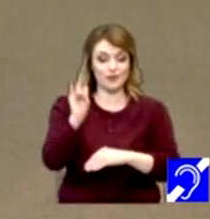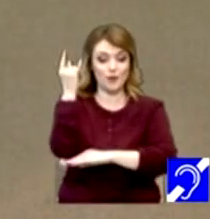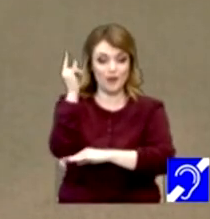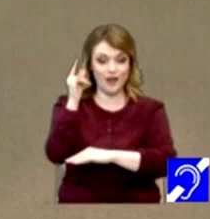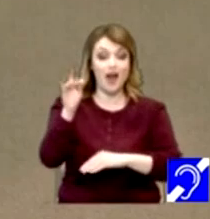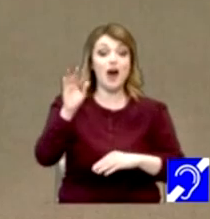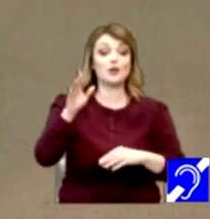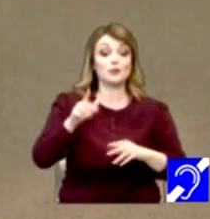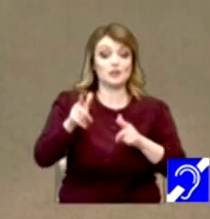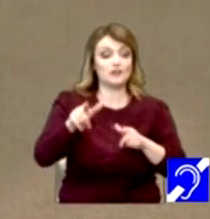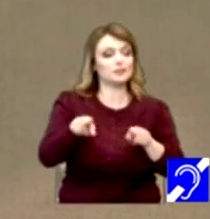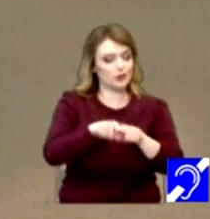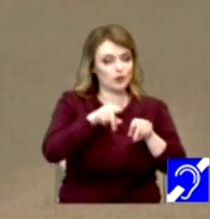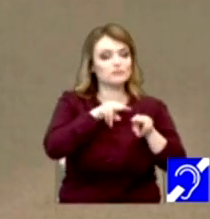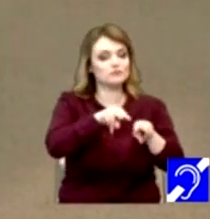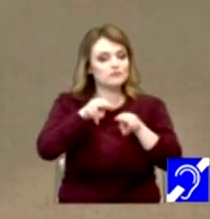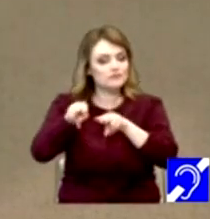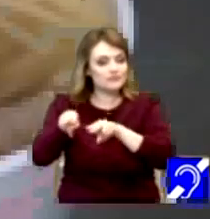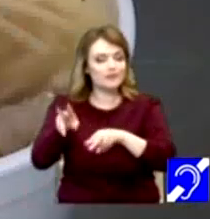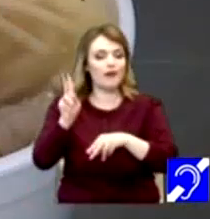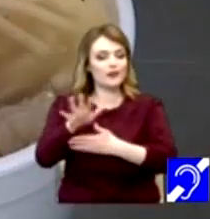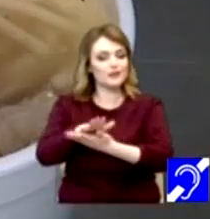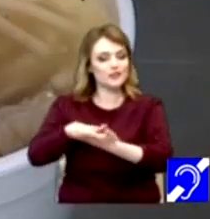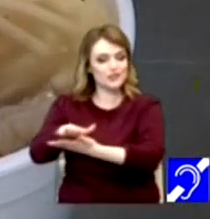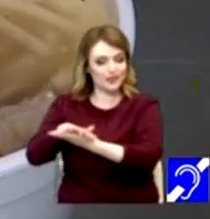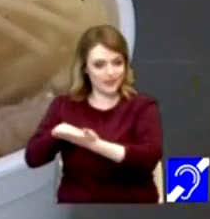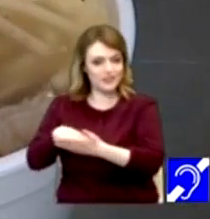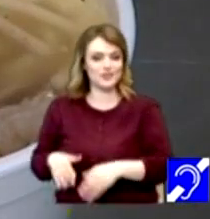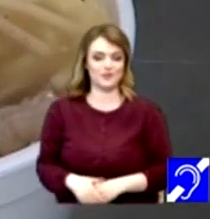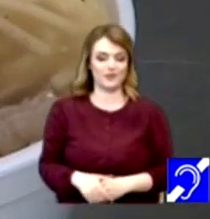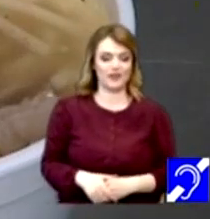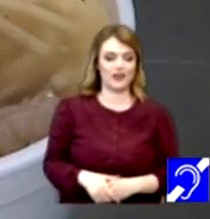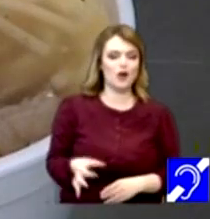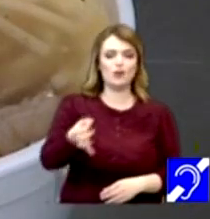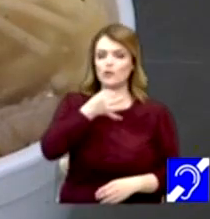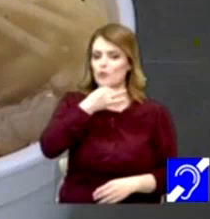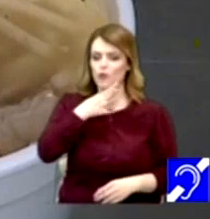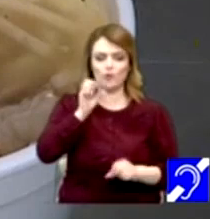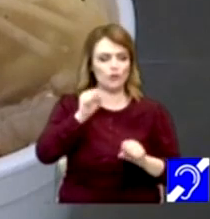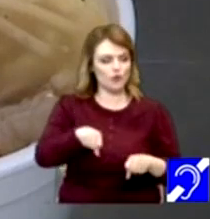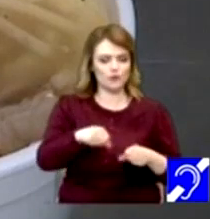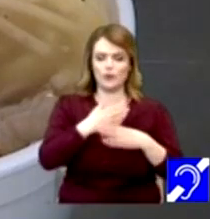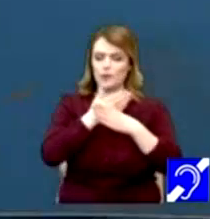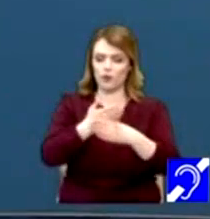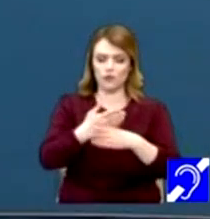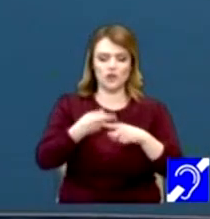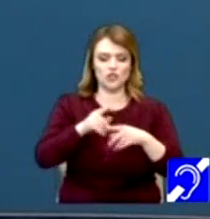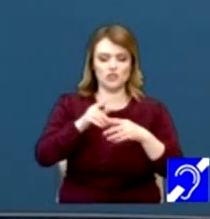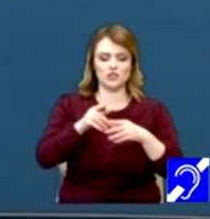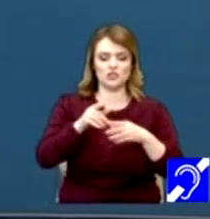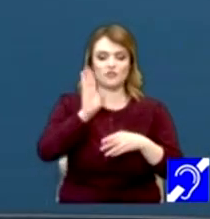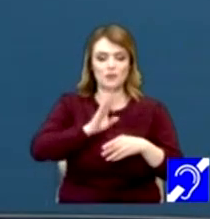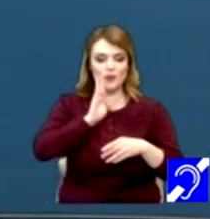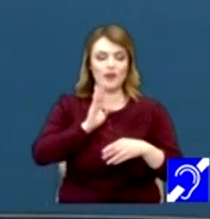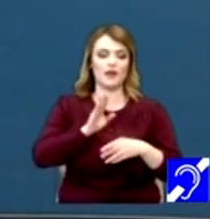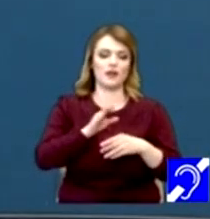sunt monitorizate și asistate în comunitate de specialiștii centrului de consultanță. Oricine poate ajuta femeile nevoiașe care stau la centrul